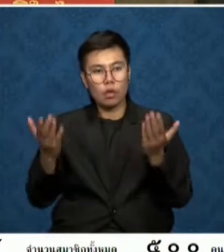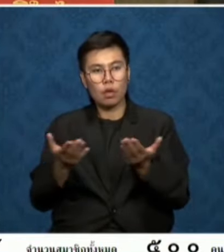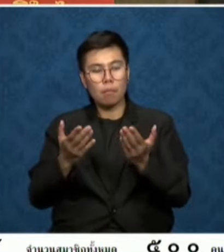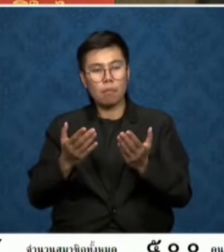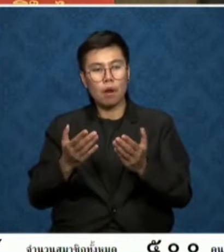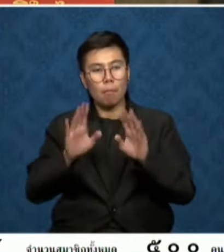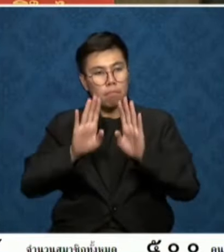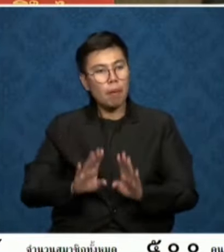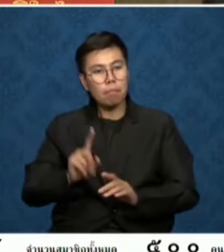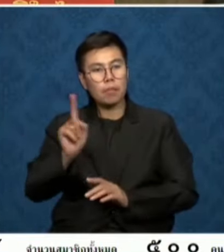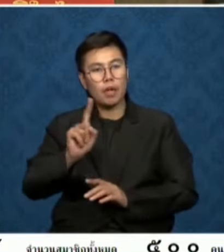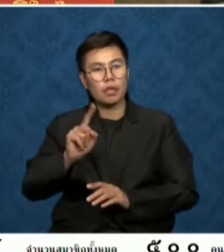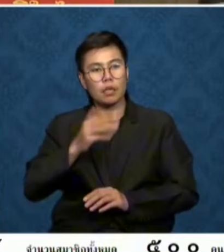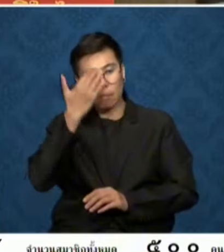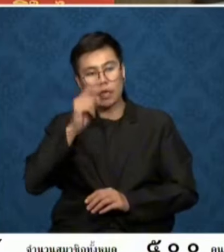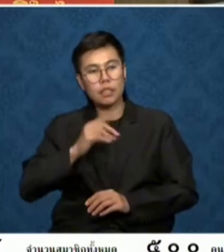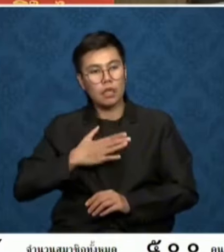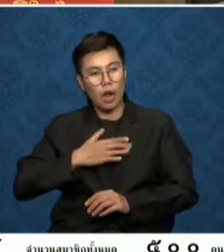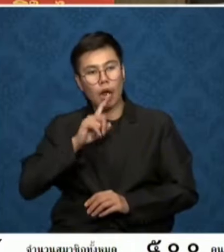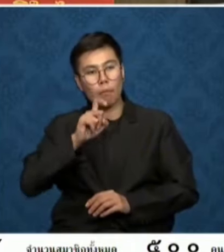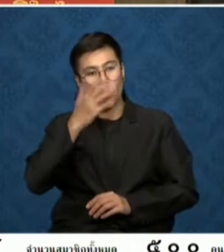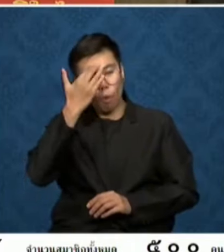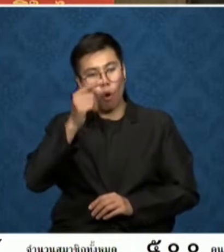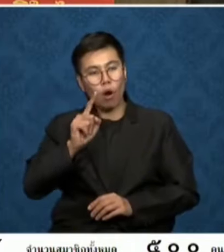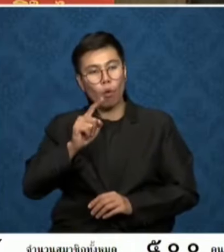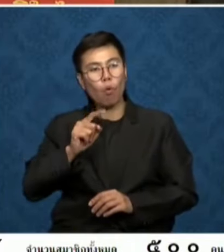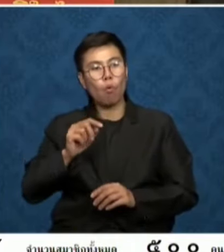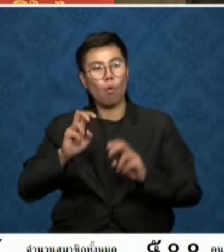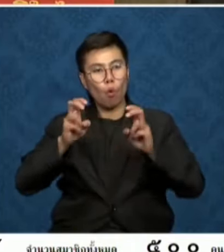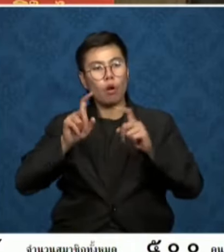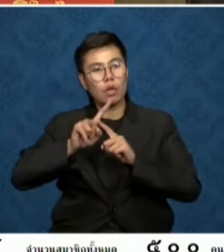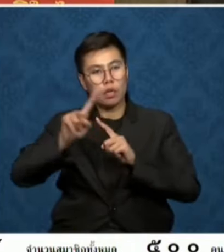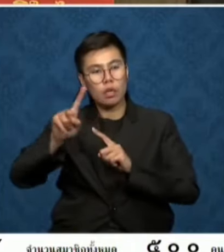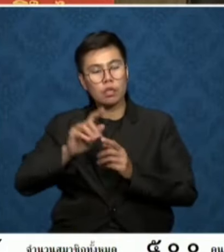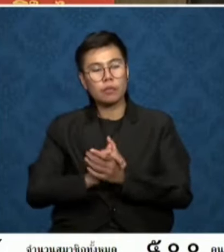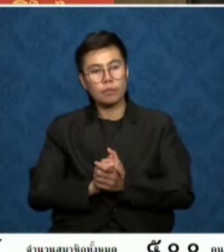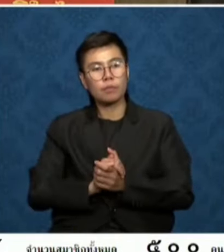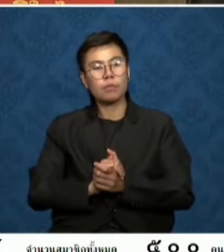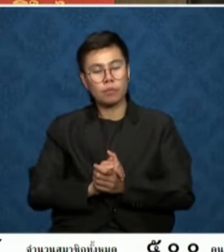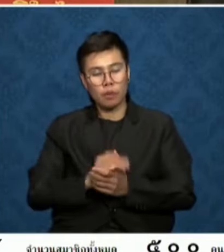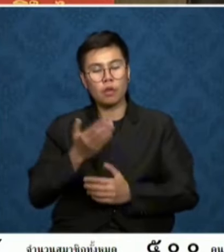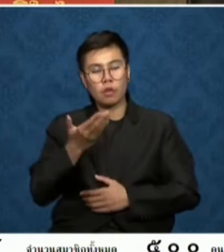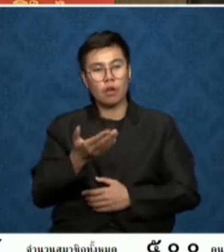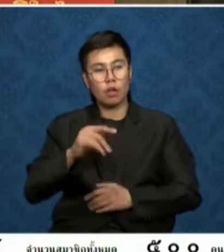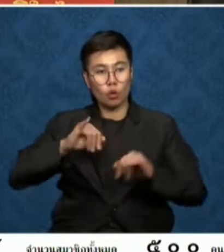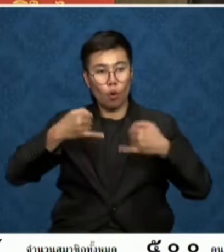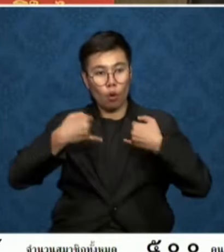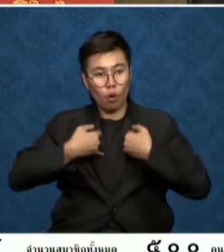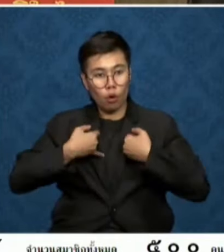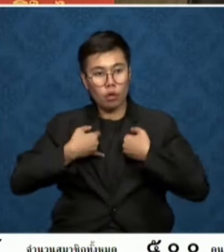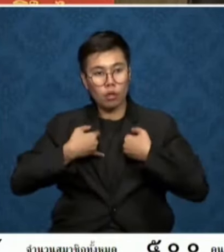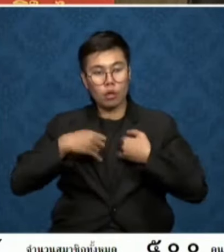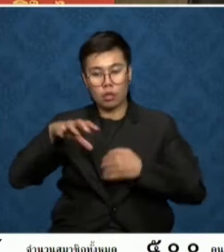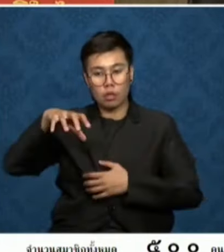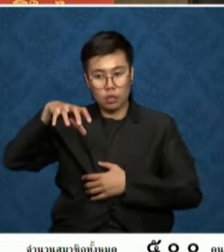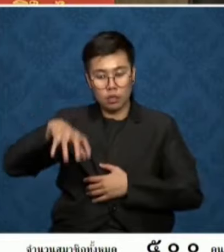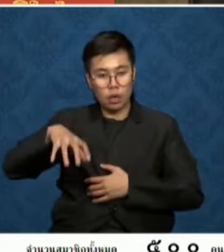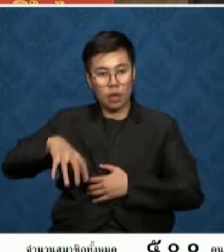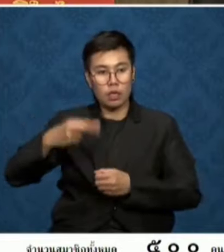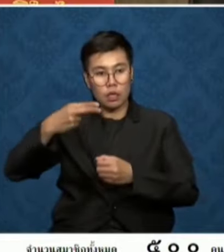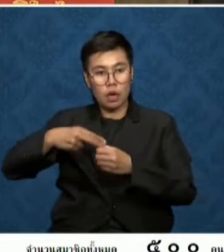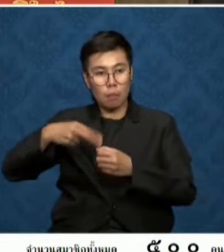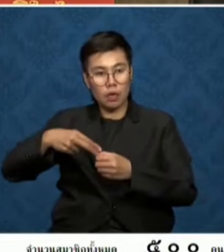ใดทำไมดิฉันต้องถามแบบนี้คะเพราะประเด็นแรกเลยในขณะนี้เนี่ยแน่นอนค่ะผู้ที่เป็นเจ้าของสถานีบริการน้ำมันเ